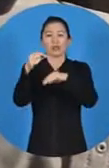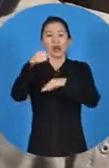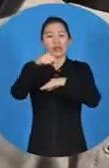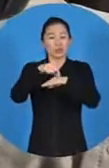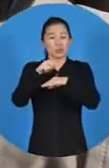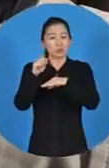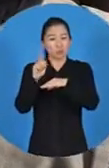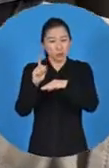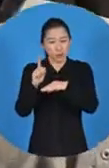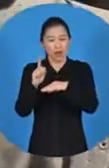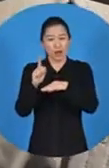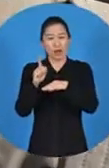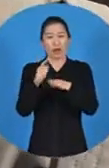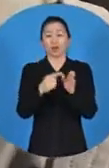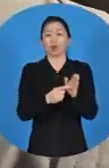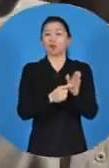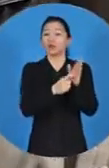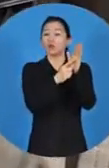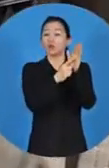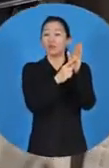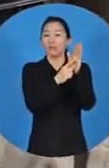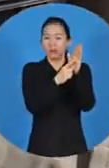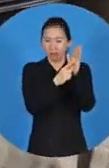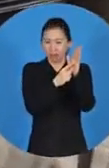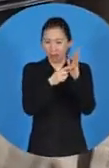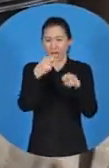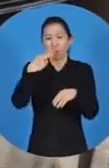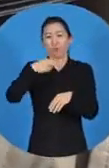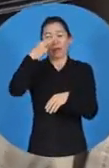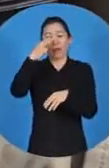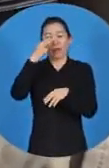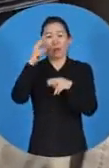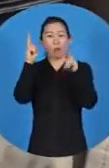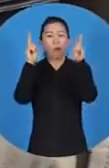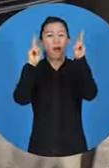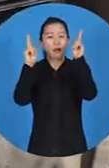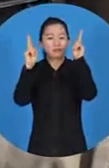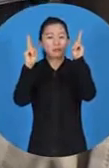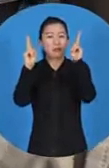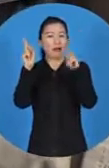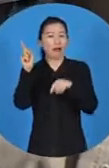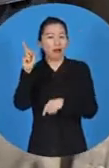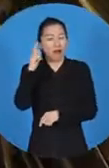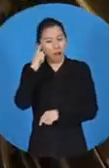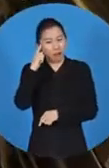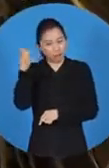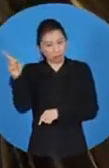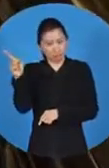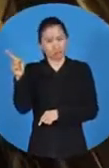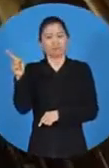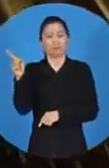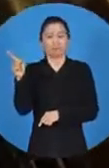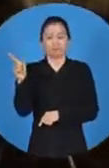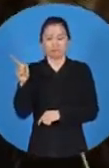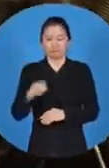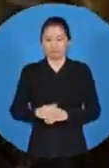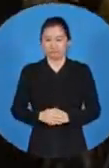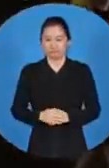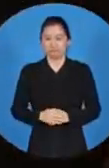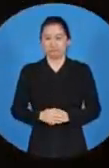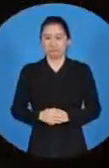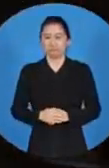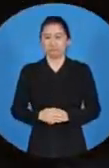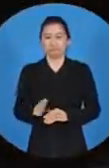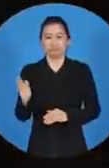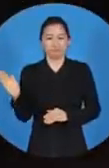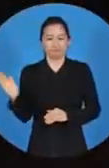ースの醤油麹焼きなんですけど、はい、これあのジューシーポークといって陽明酒製造さんの、健康に陽明